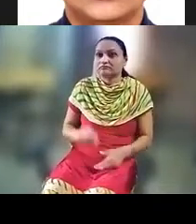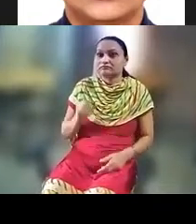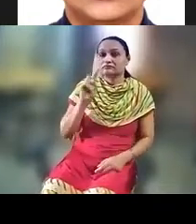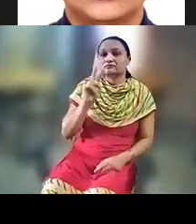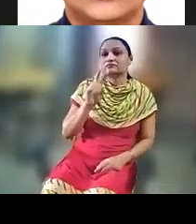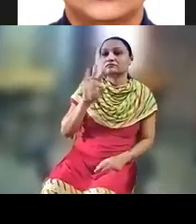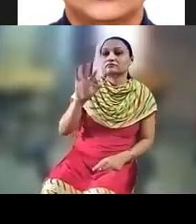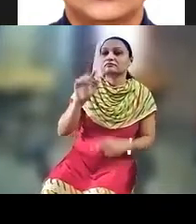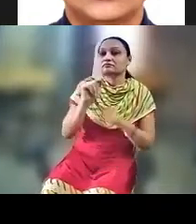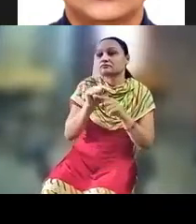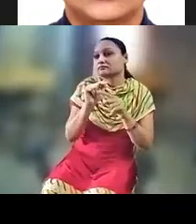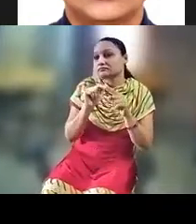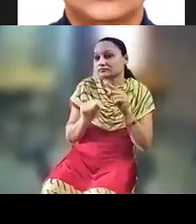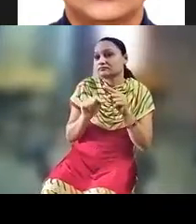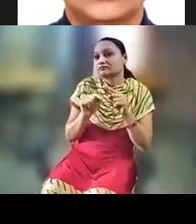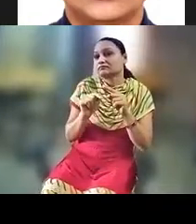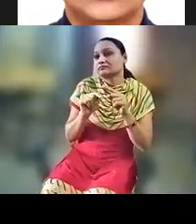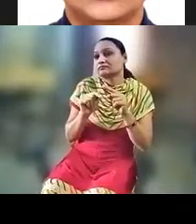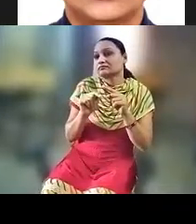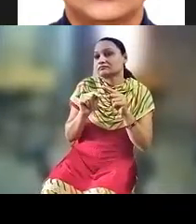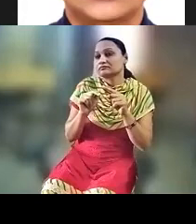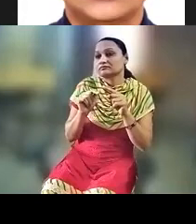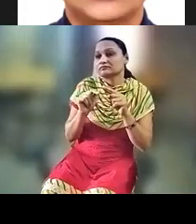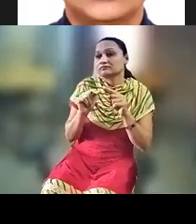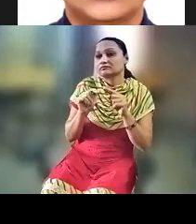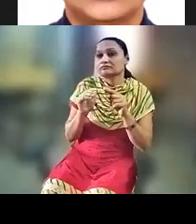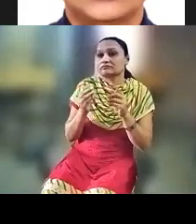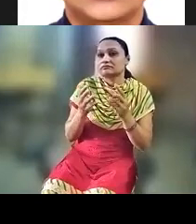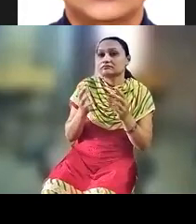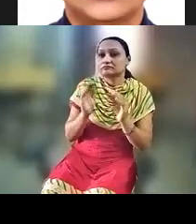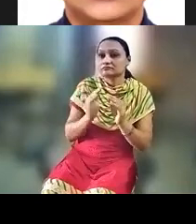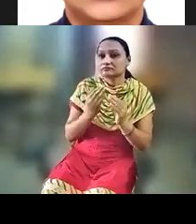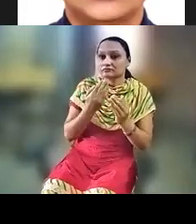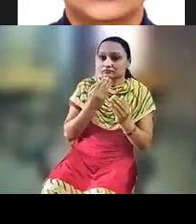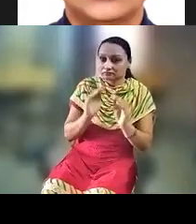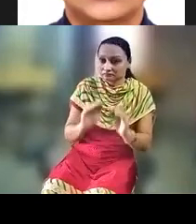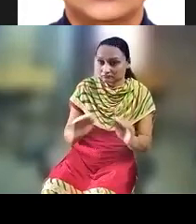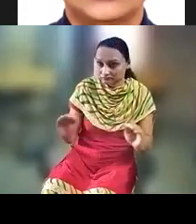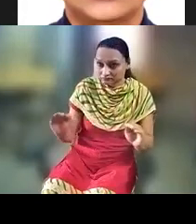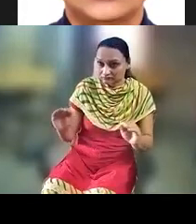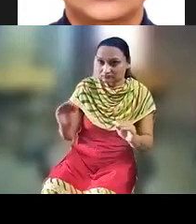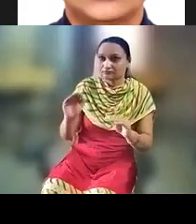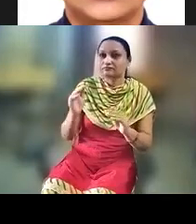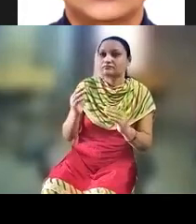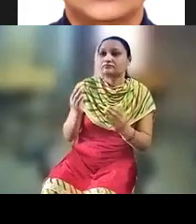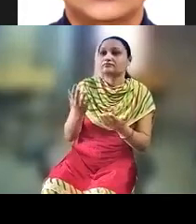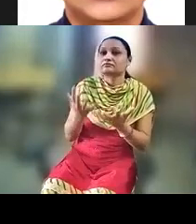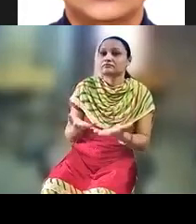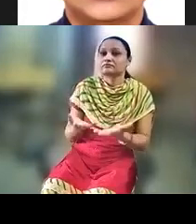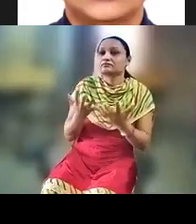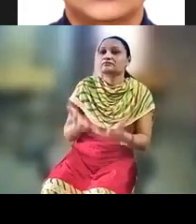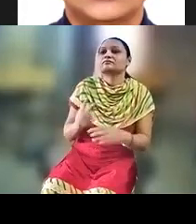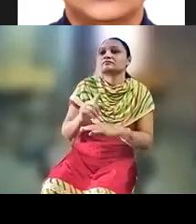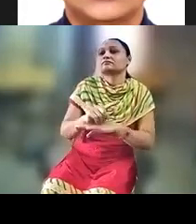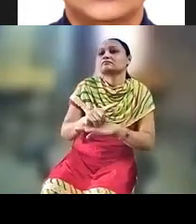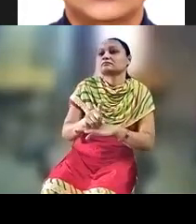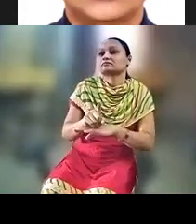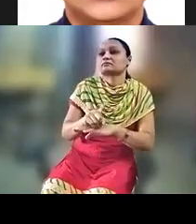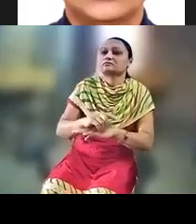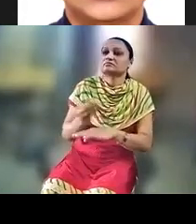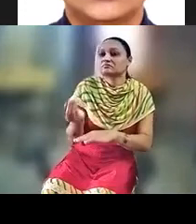25% का वजन बहुत कम होता है और 34% की हाइट बहुत कम होती